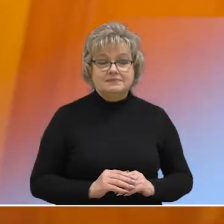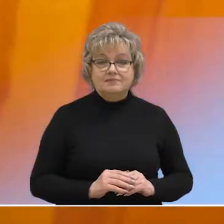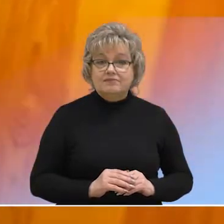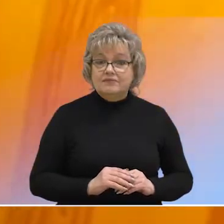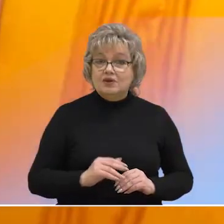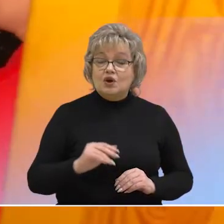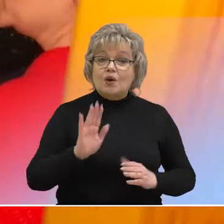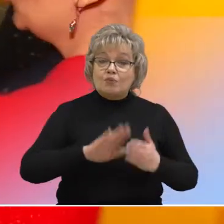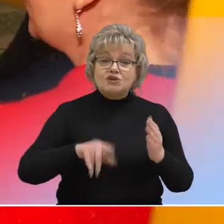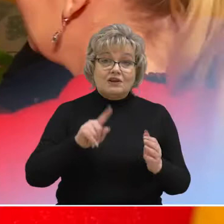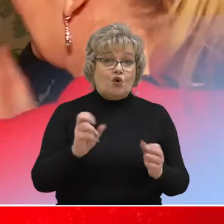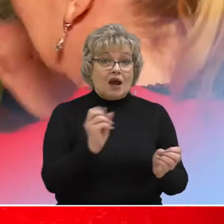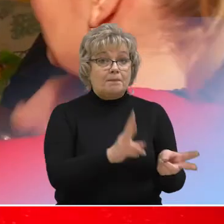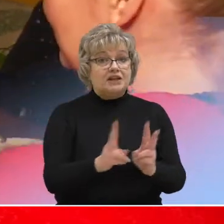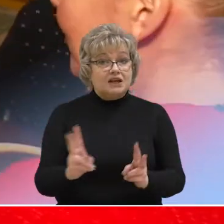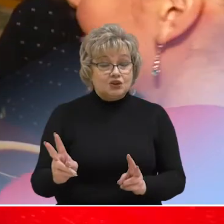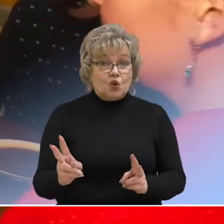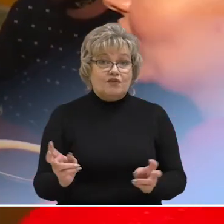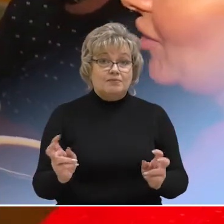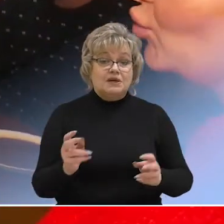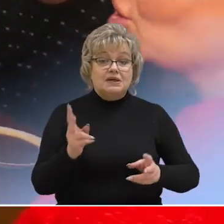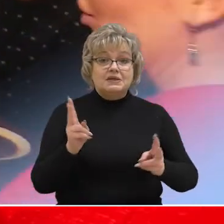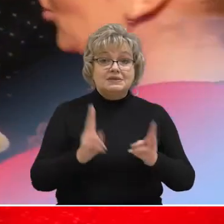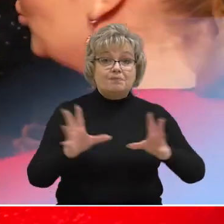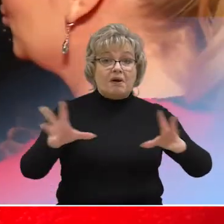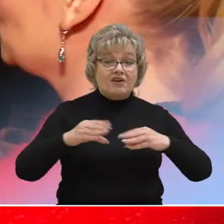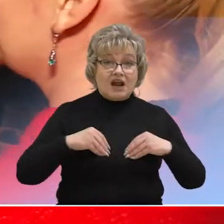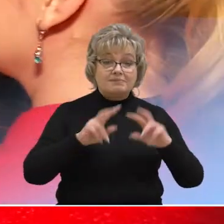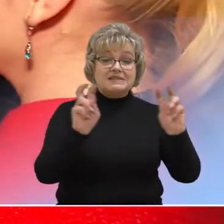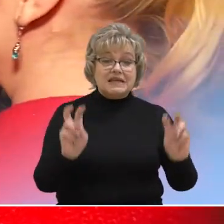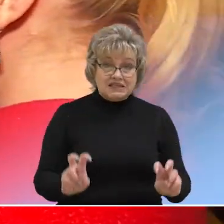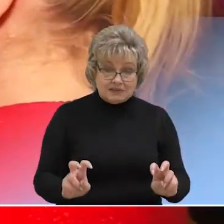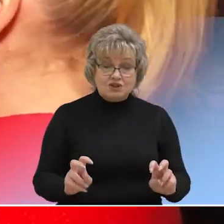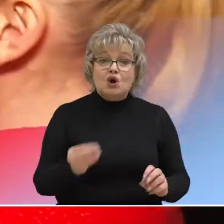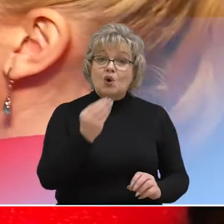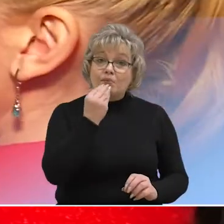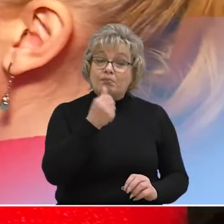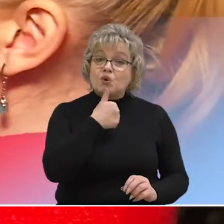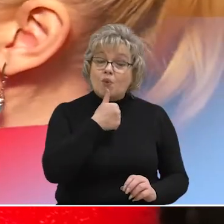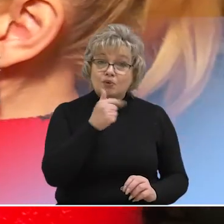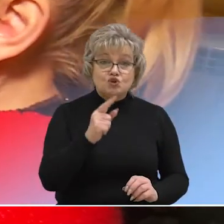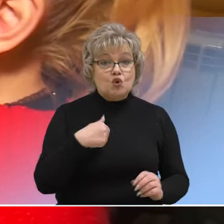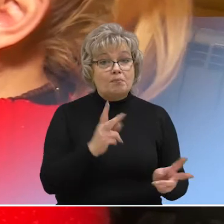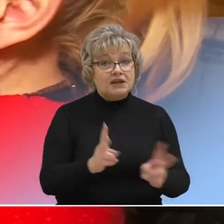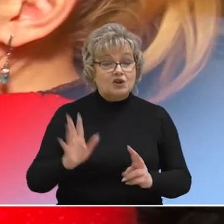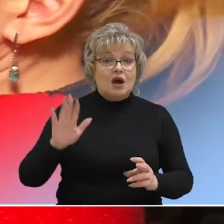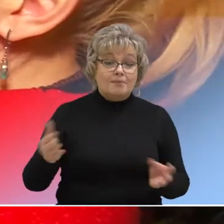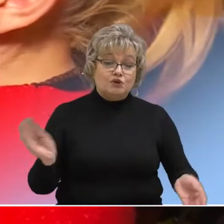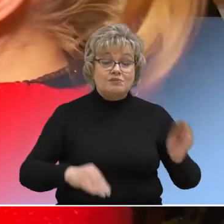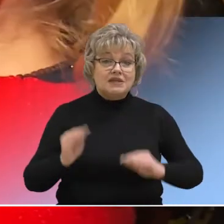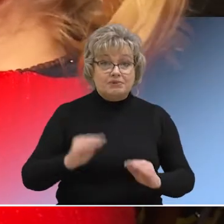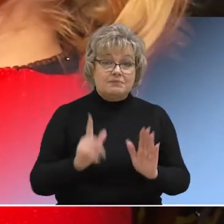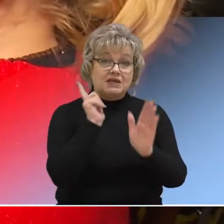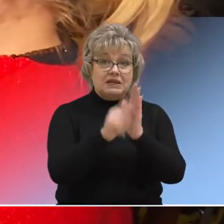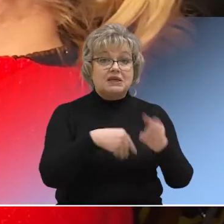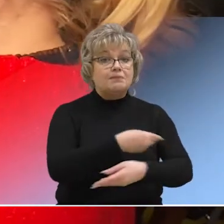Мы обычно после того, как приготовим, с поварами садимся, кушаем, пробуем то, что приготовили. Вот, и только после этого собираемся уже